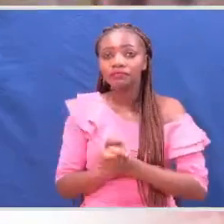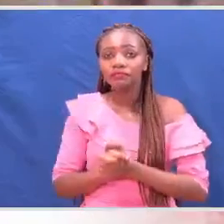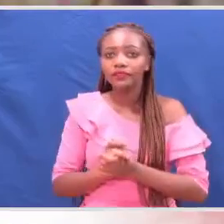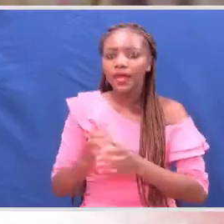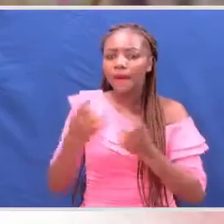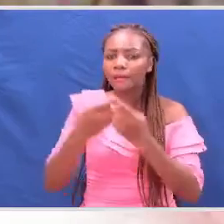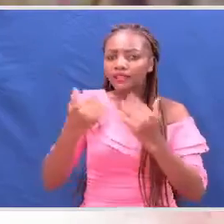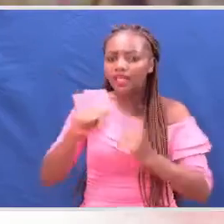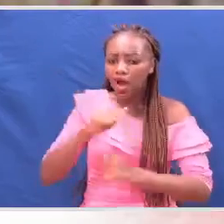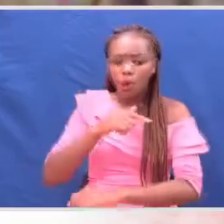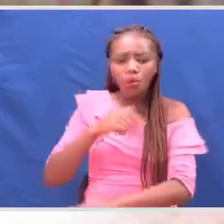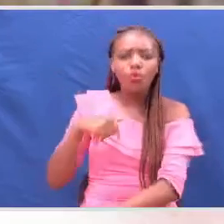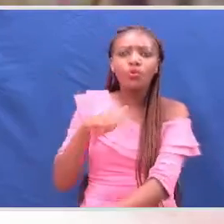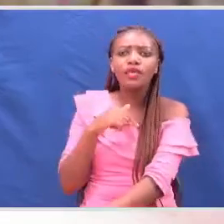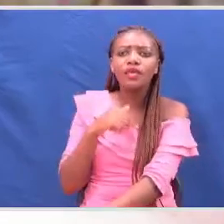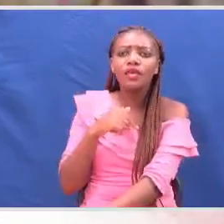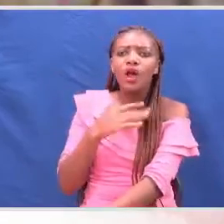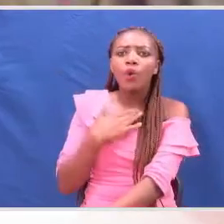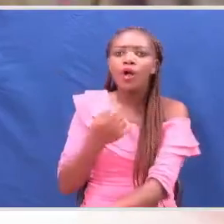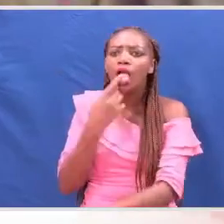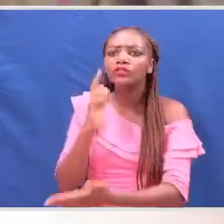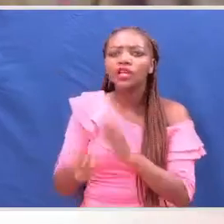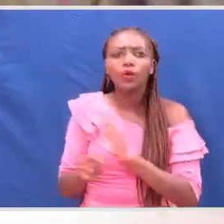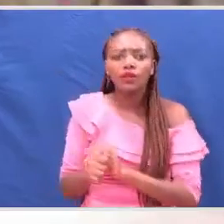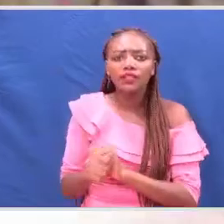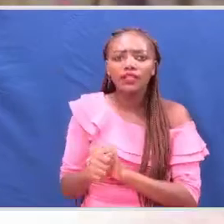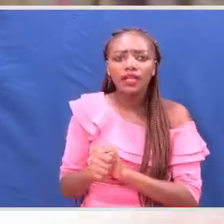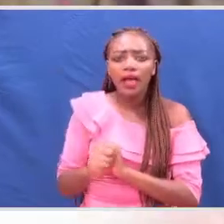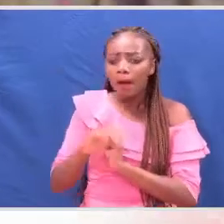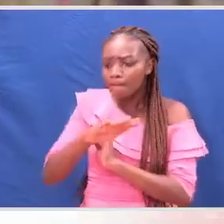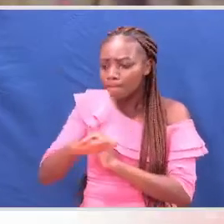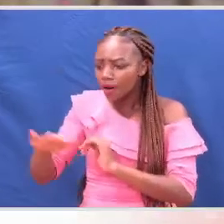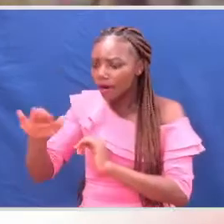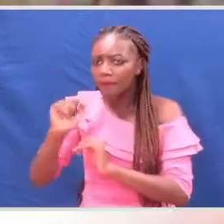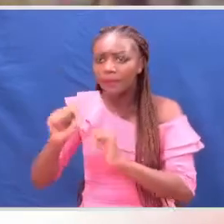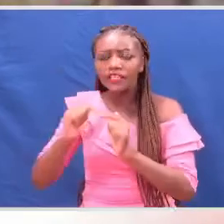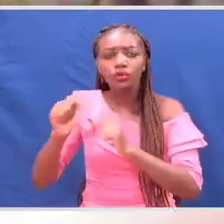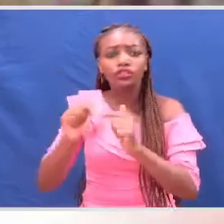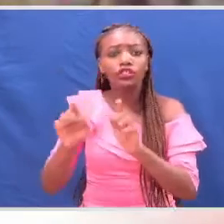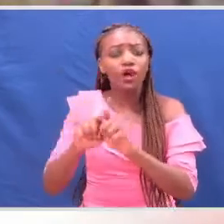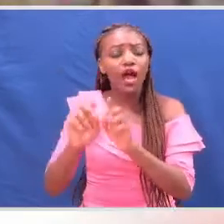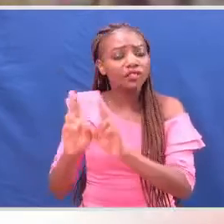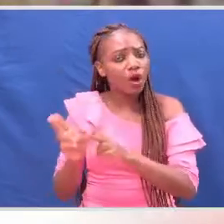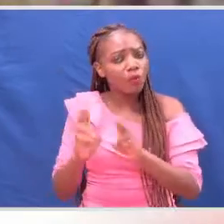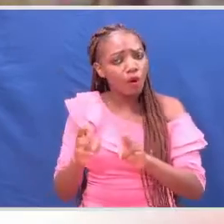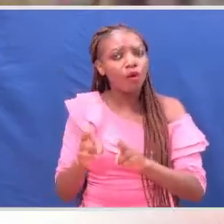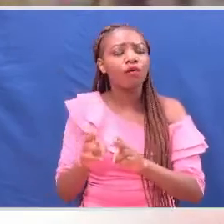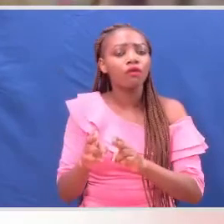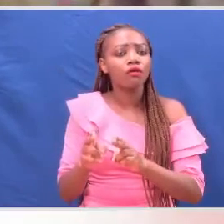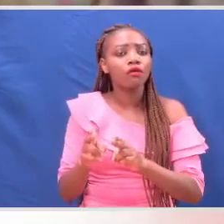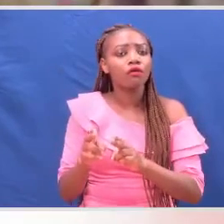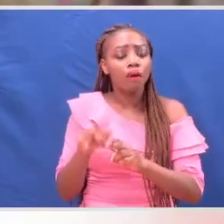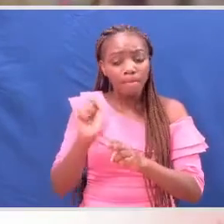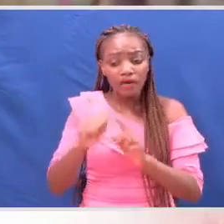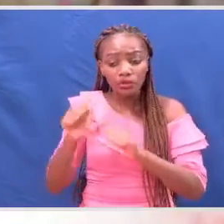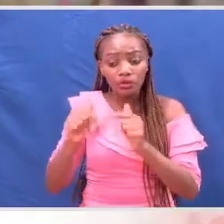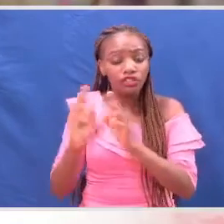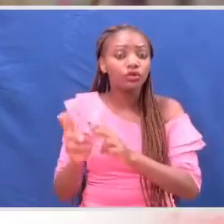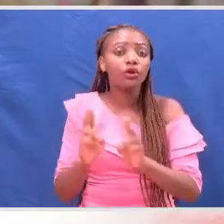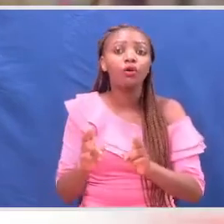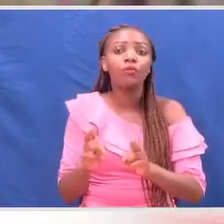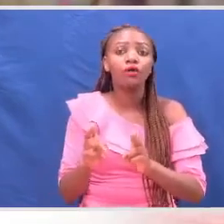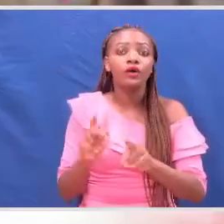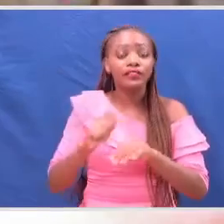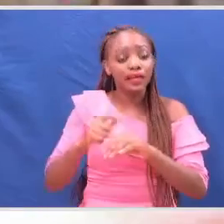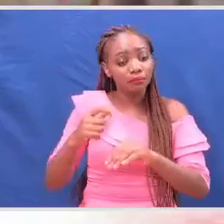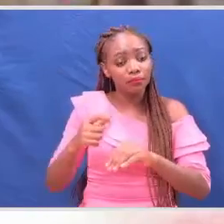Lakini sisi tumesema ni lazima bunge iendelee kama vile tulikuwa tumeamua wakati tulienda recess